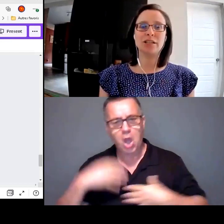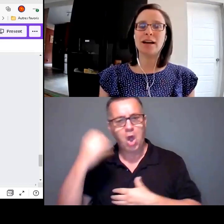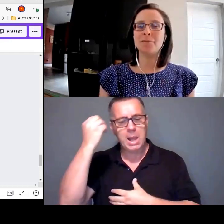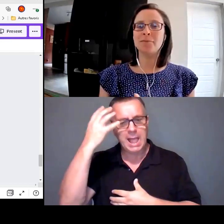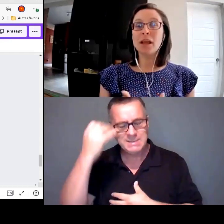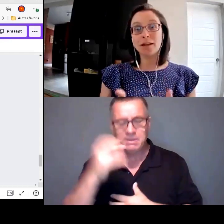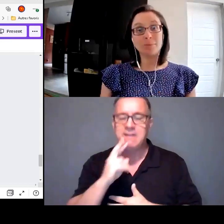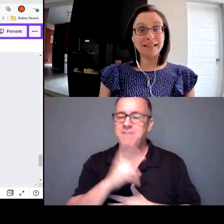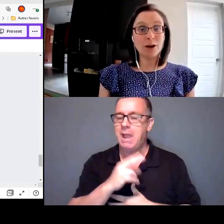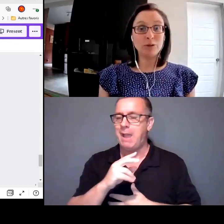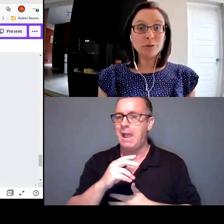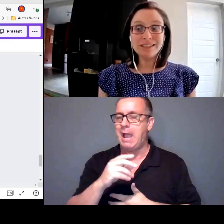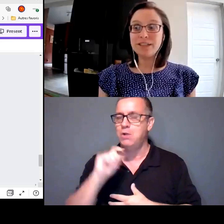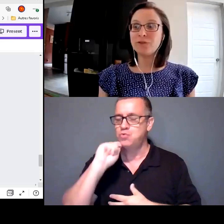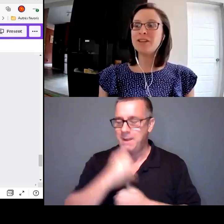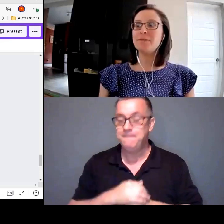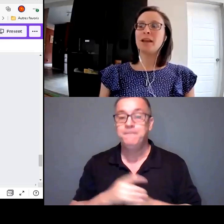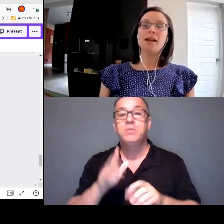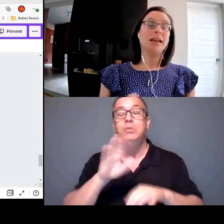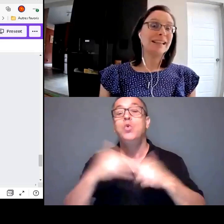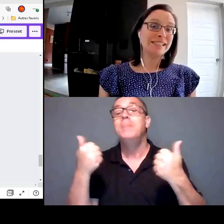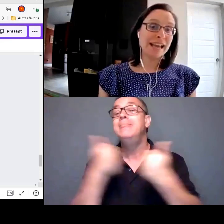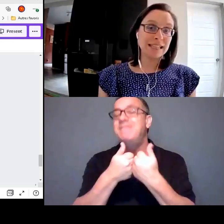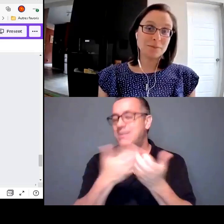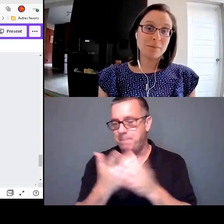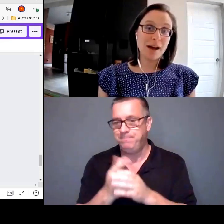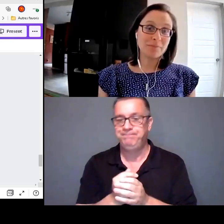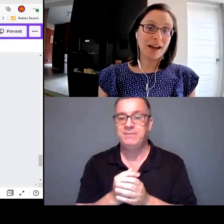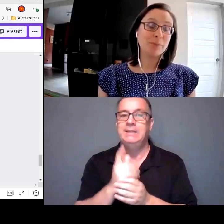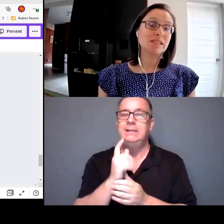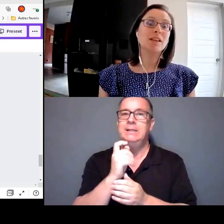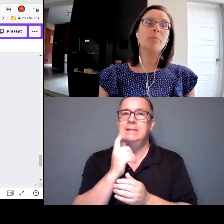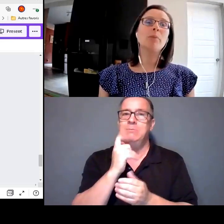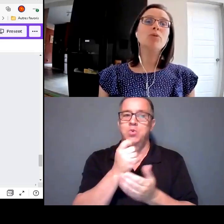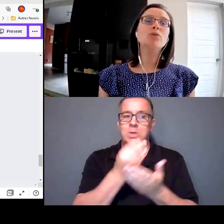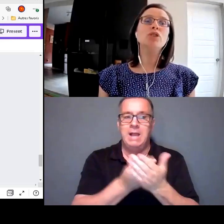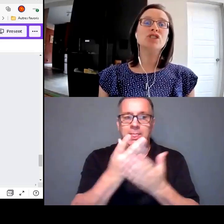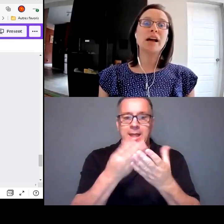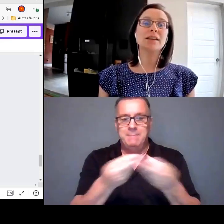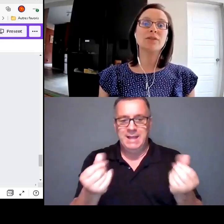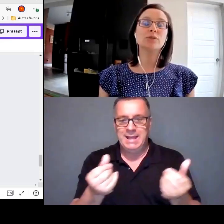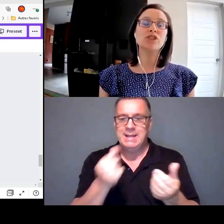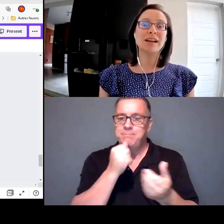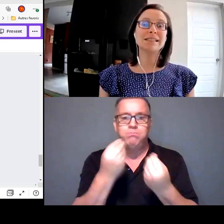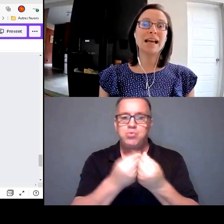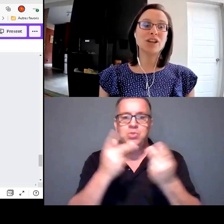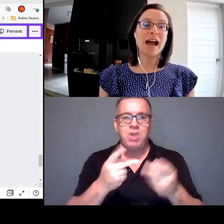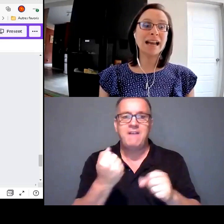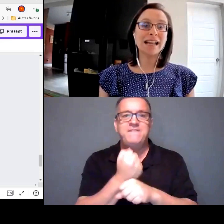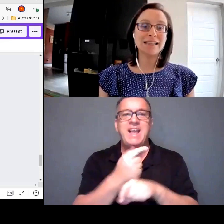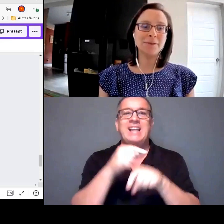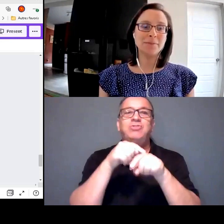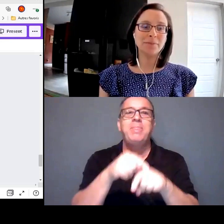vraiment génial. Maintenant, au niveau des défis, l'accès à l'équipement. Parce qu'il n'y a pas beaucoup de gens qui font du jardinage